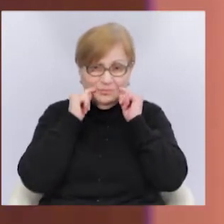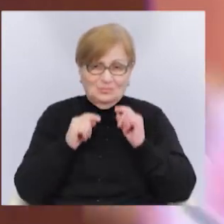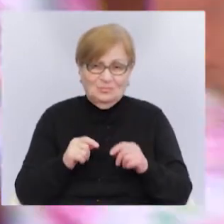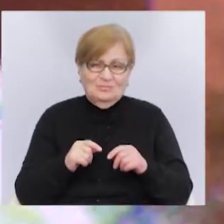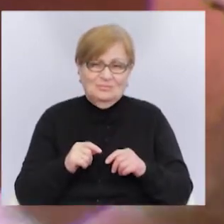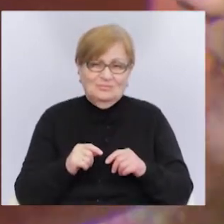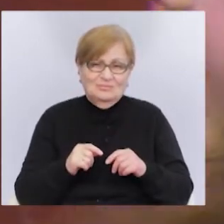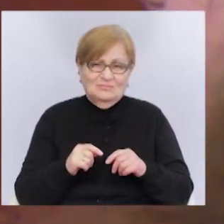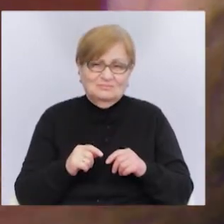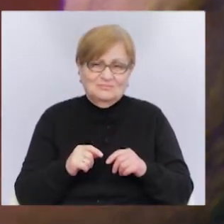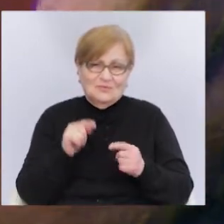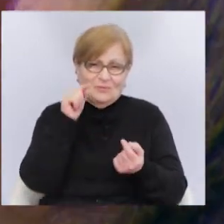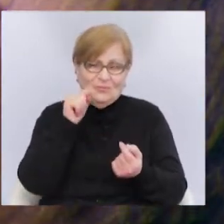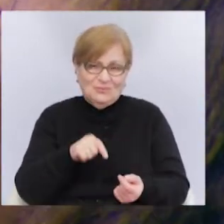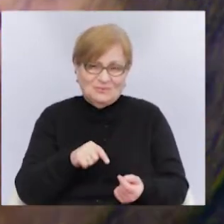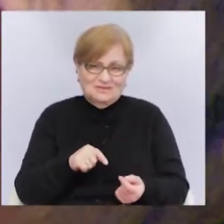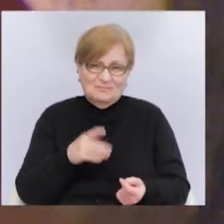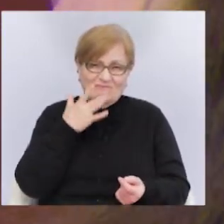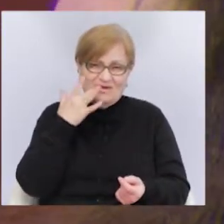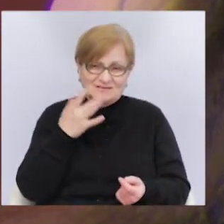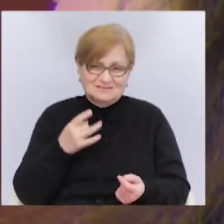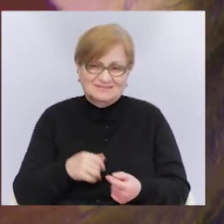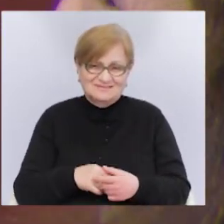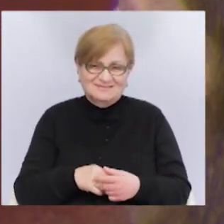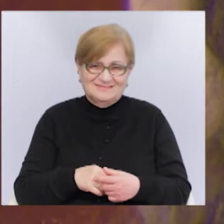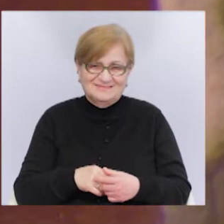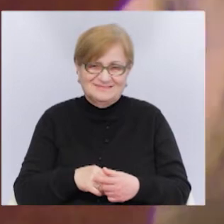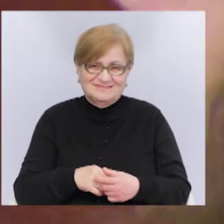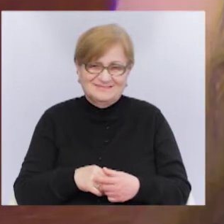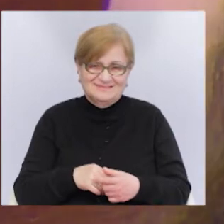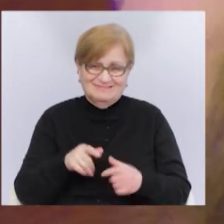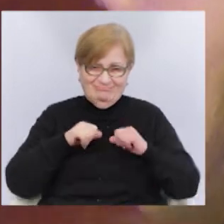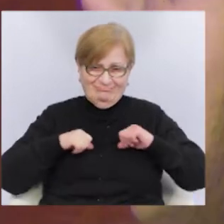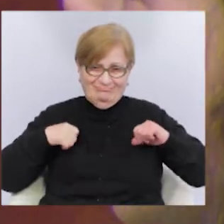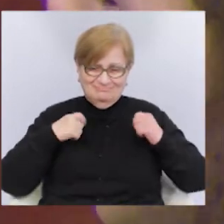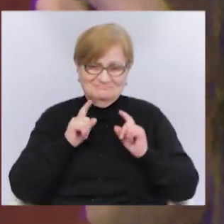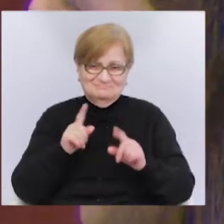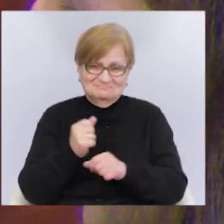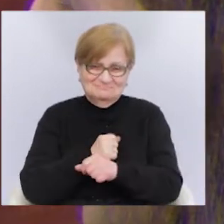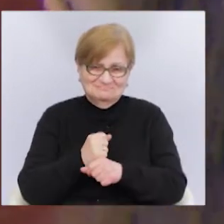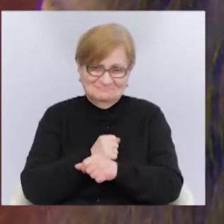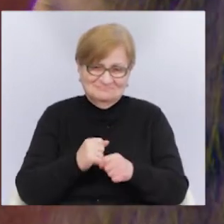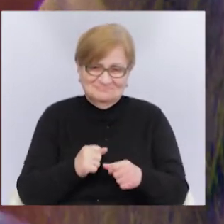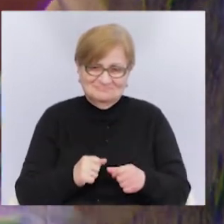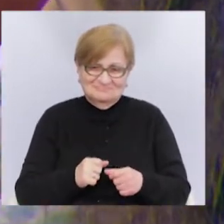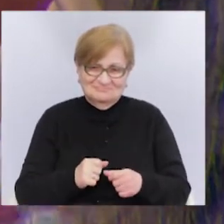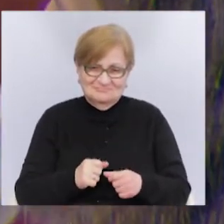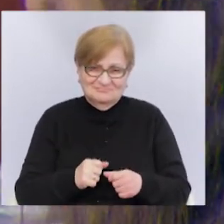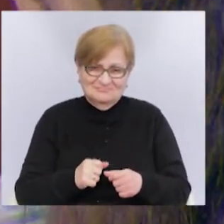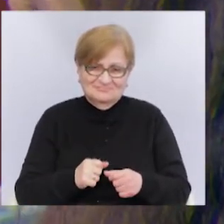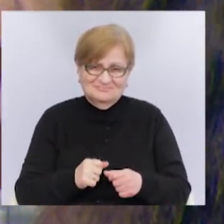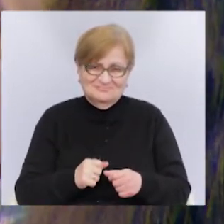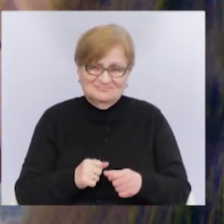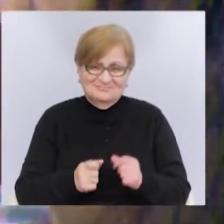ო, როგორ უწება ვარდი. აა, როგორი მაისურია წვია ყავისფერი. აბა, ხა მოდი